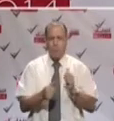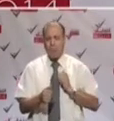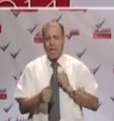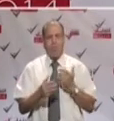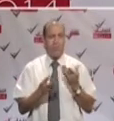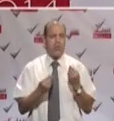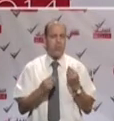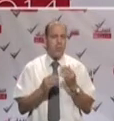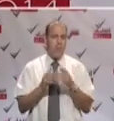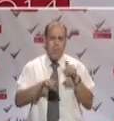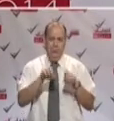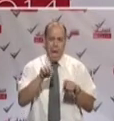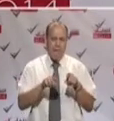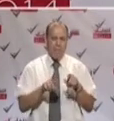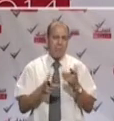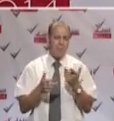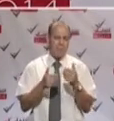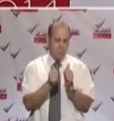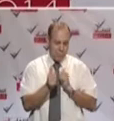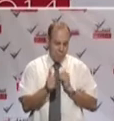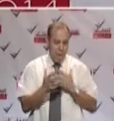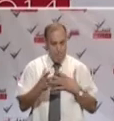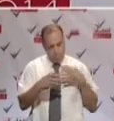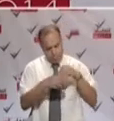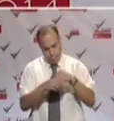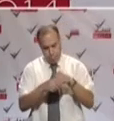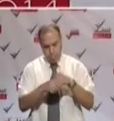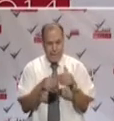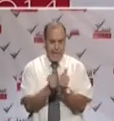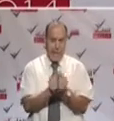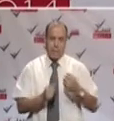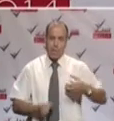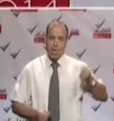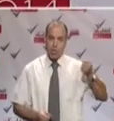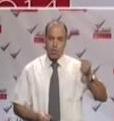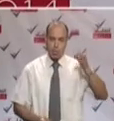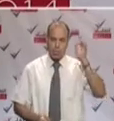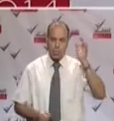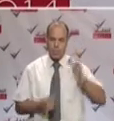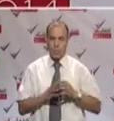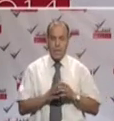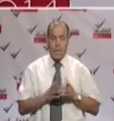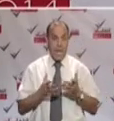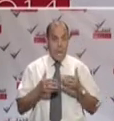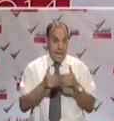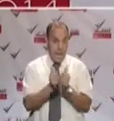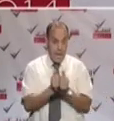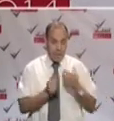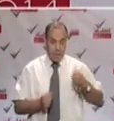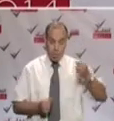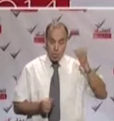ومستقلين وبعض من النداء اللي أرادوا أن يتشبثوا بالاتحاد من أجل تونس. الاتحاد من أجل